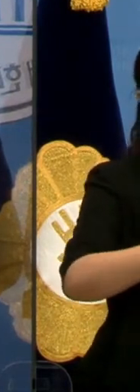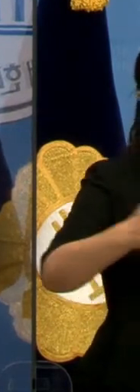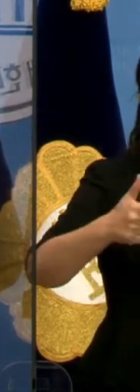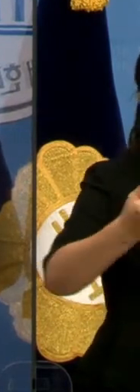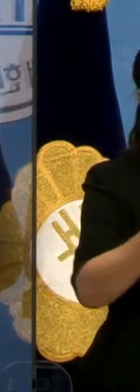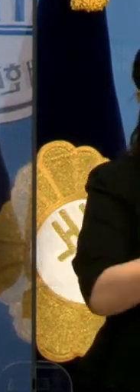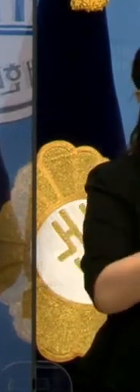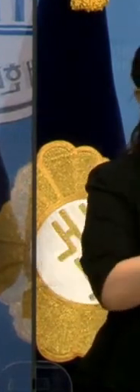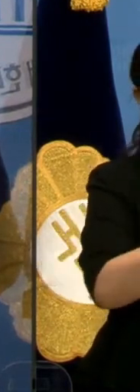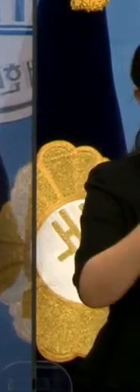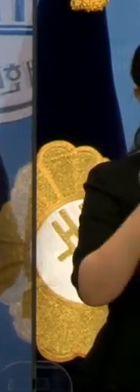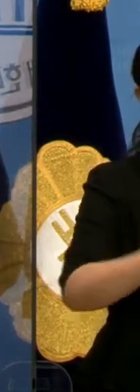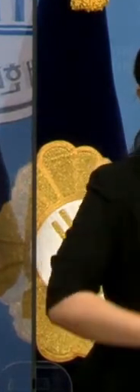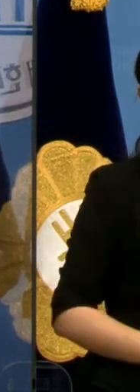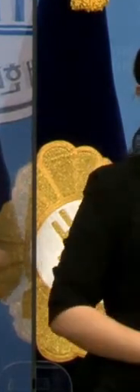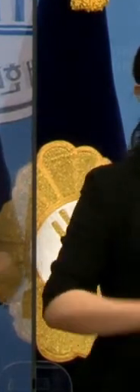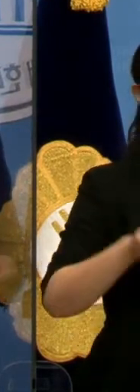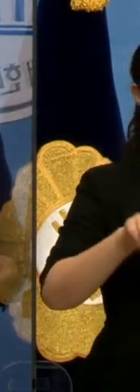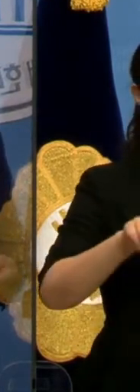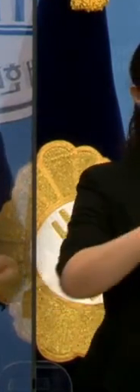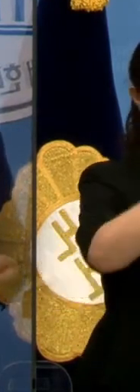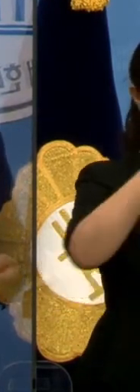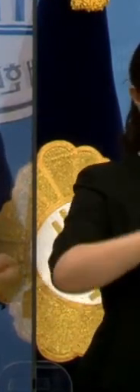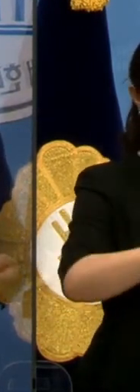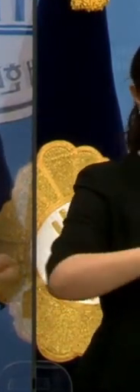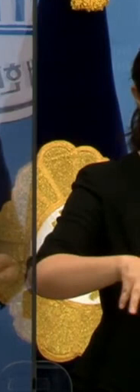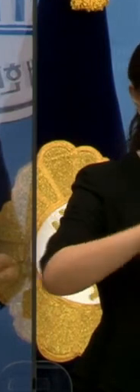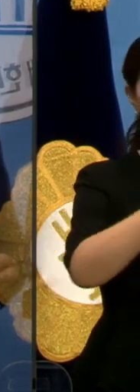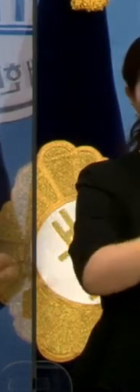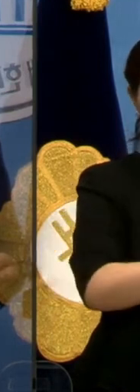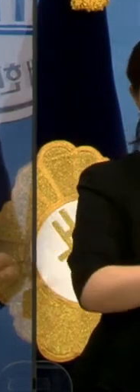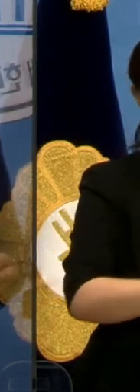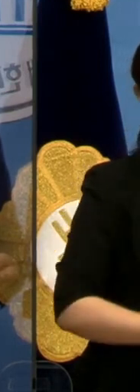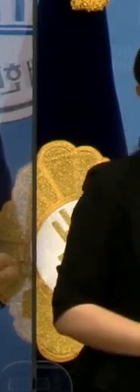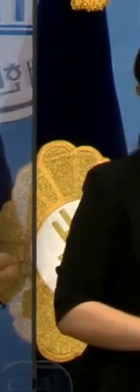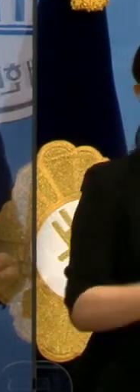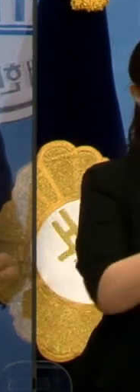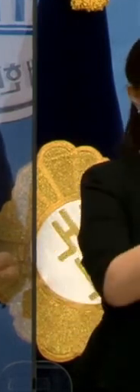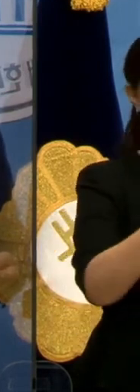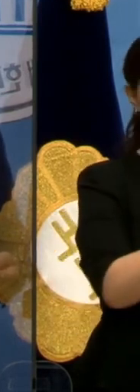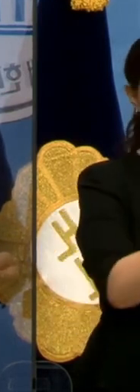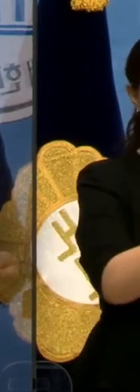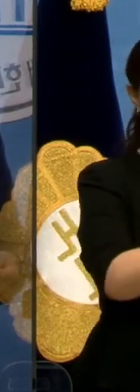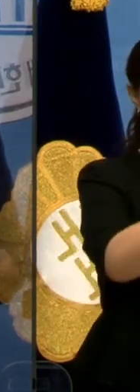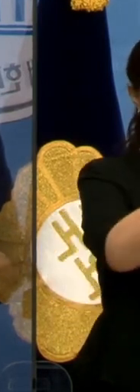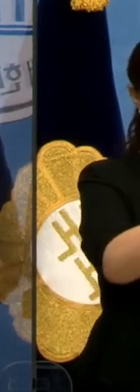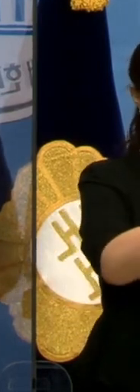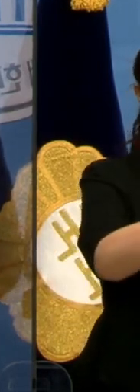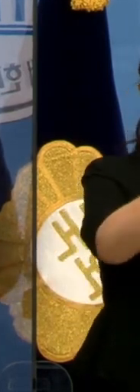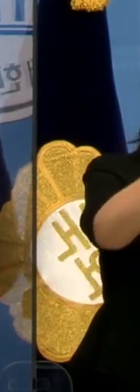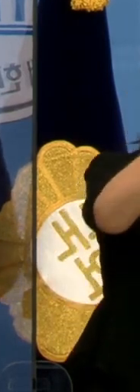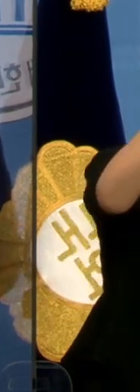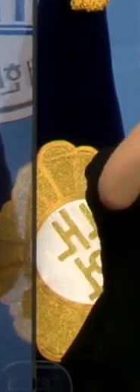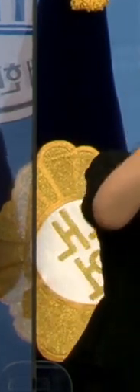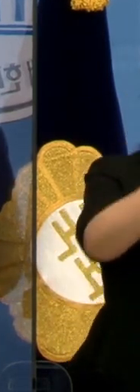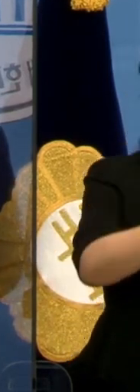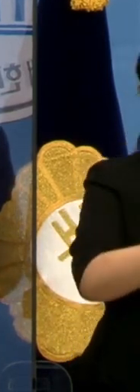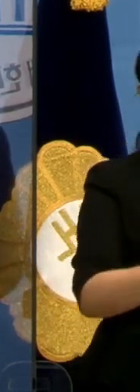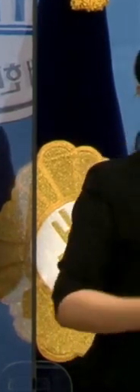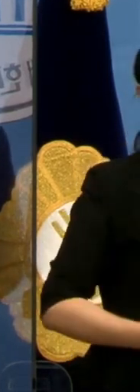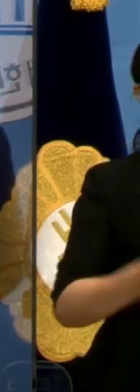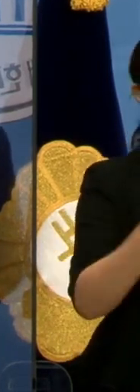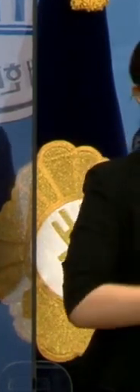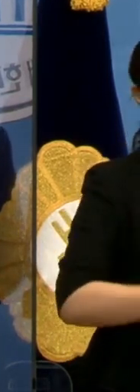이런 구조적인 문제가 아파트 가격을 터무니없게 높게 형성해서 정직하게